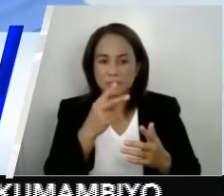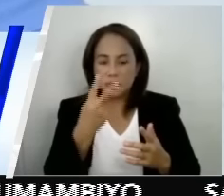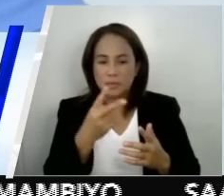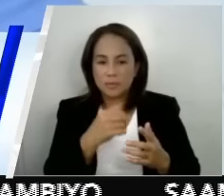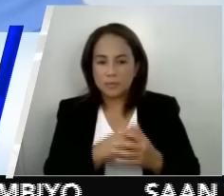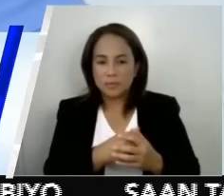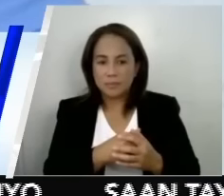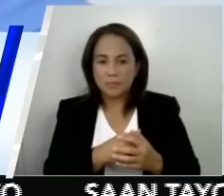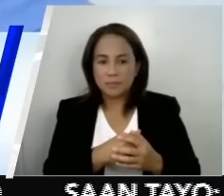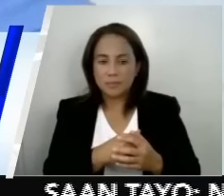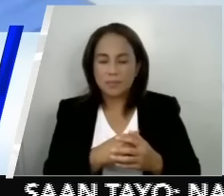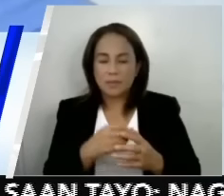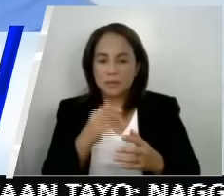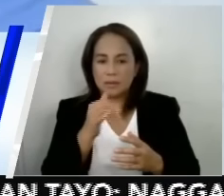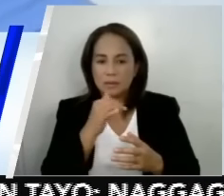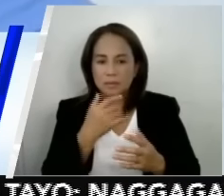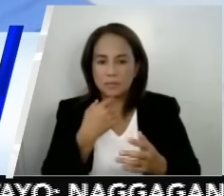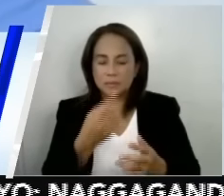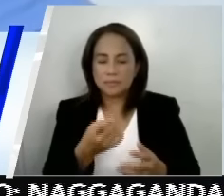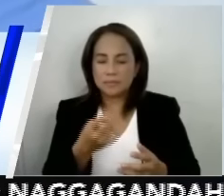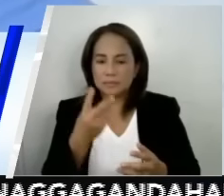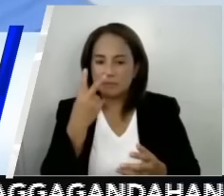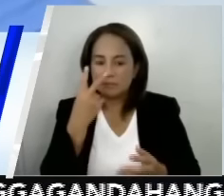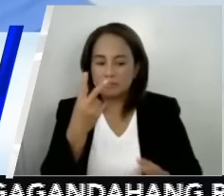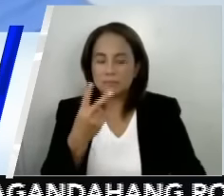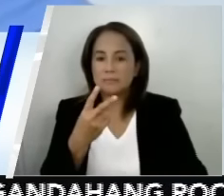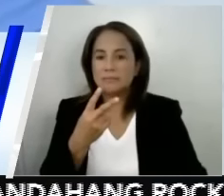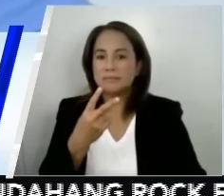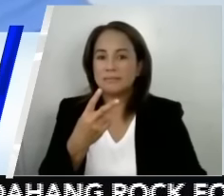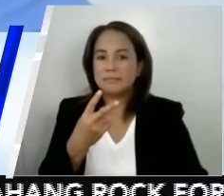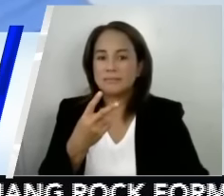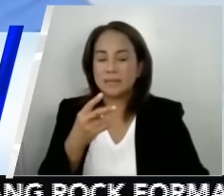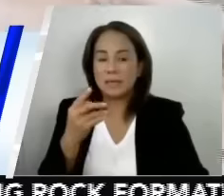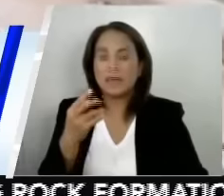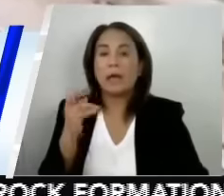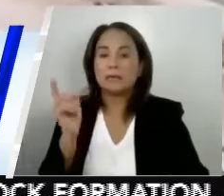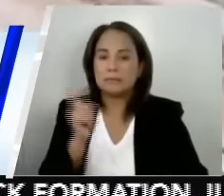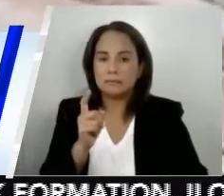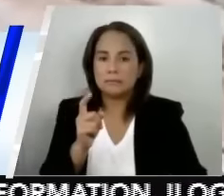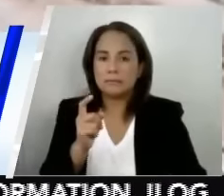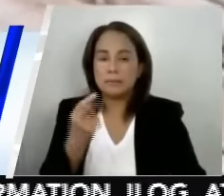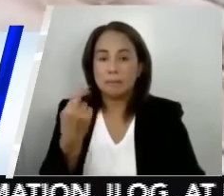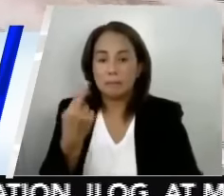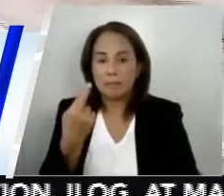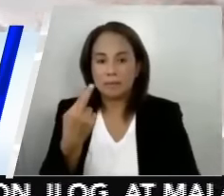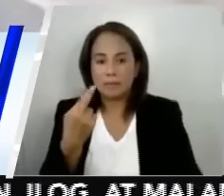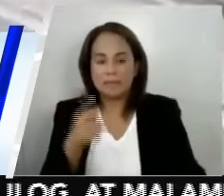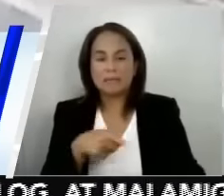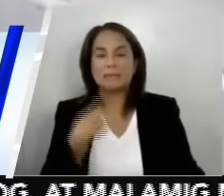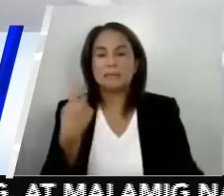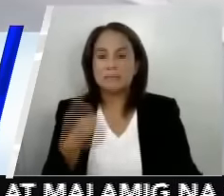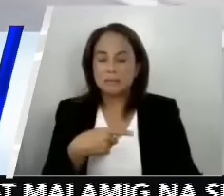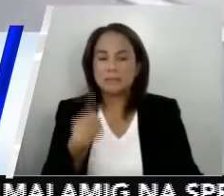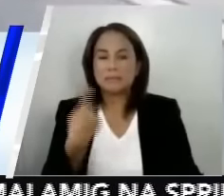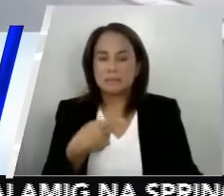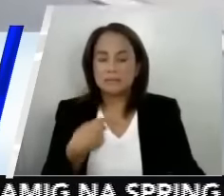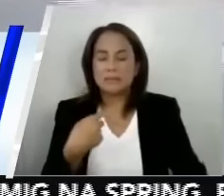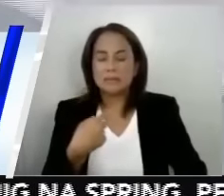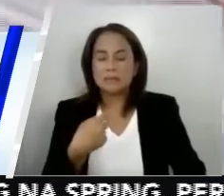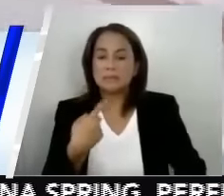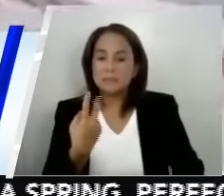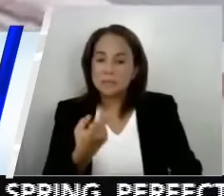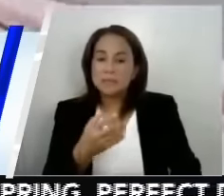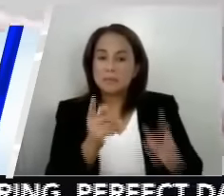is pumunta din sa kanyang best friend kasi bihira ata silang magkita. And then, hindi naman nga